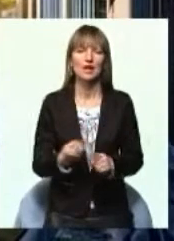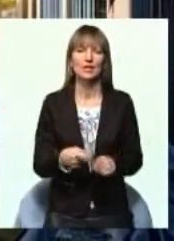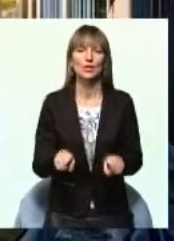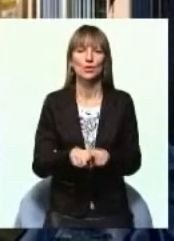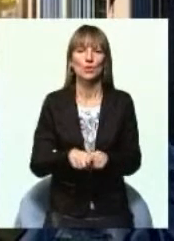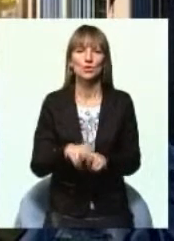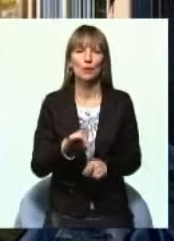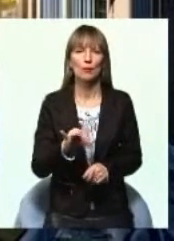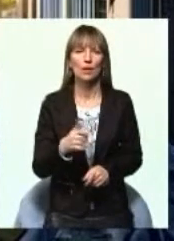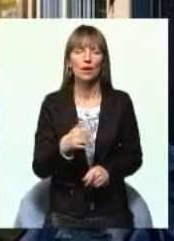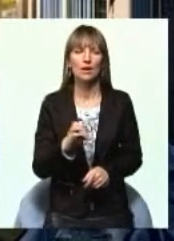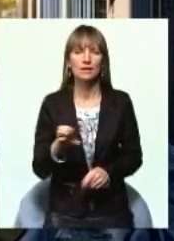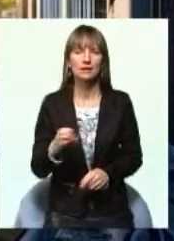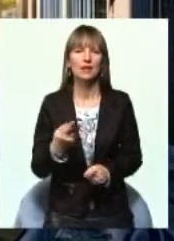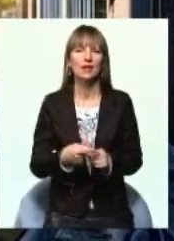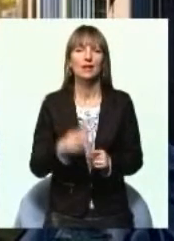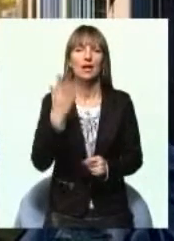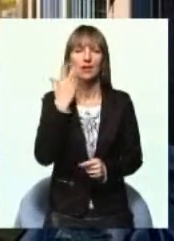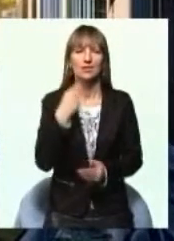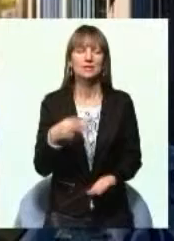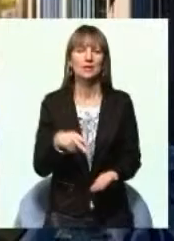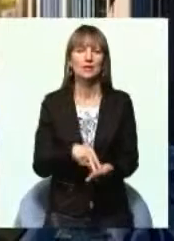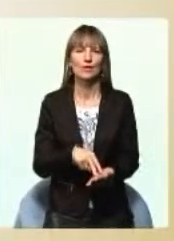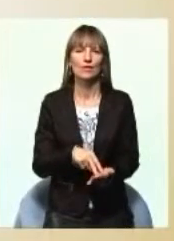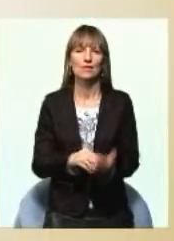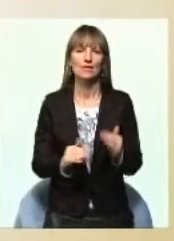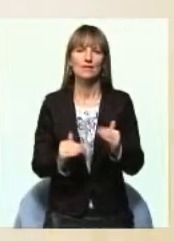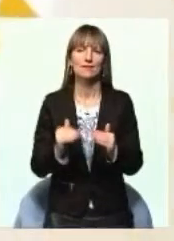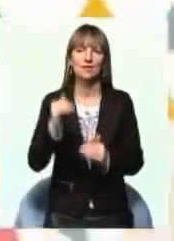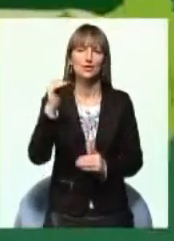прогресс. Прогресс – это когда становишься выше.